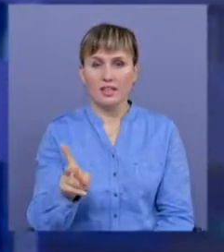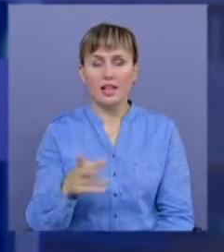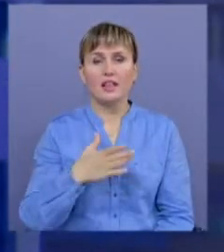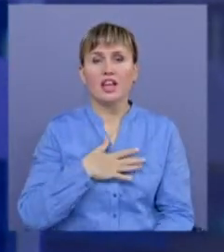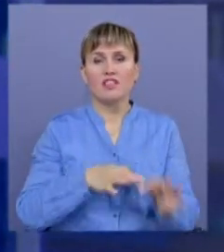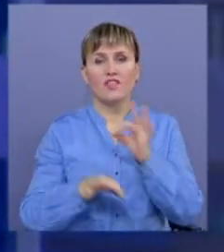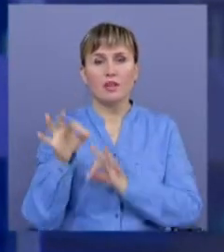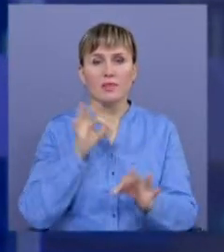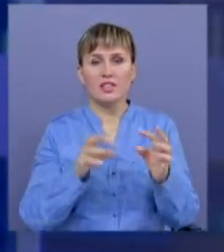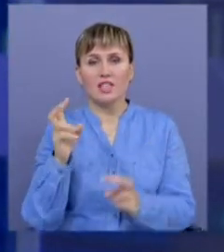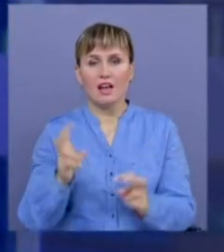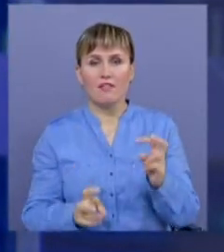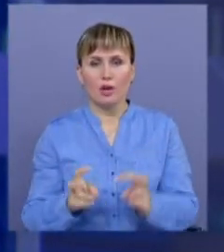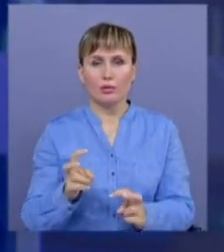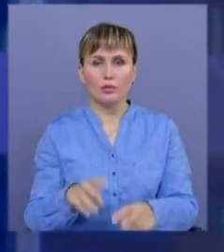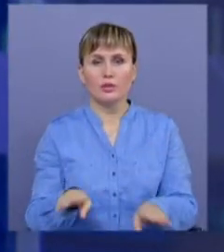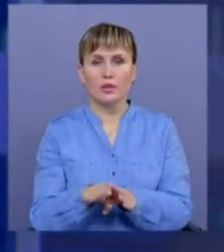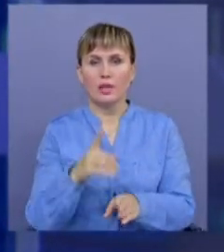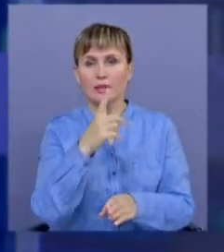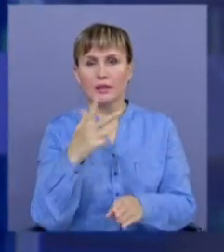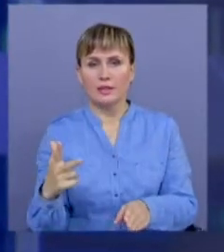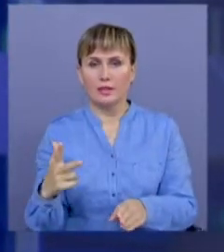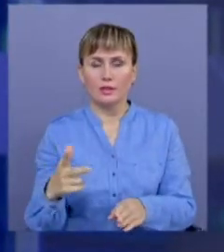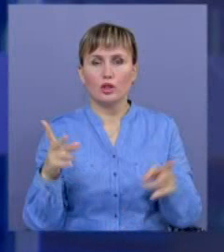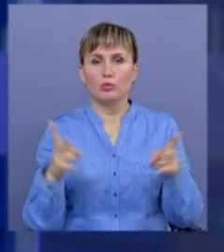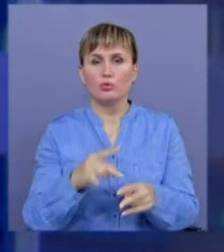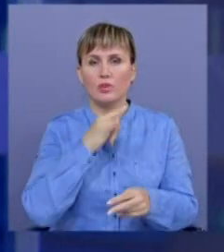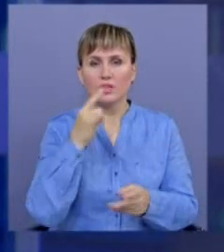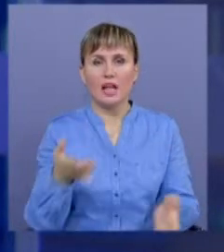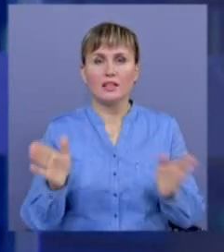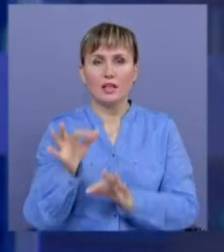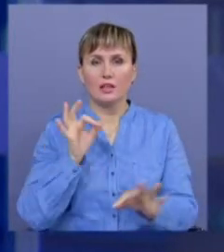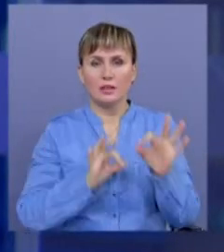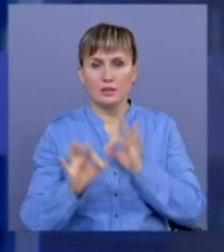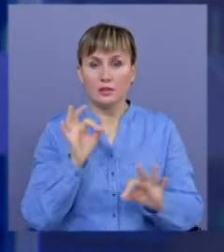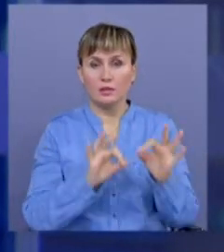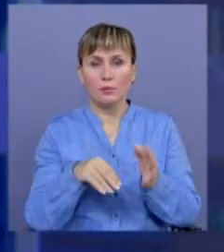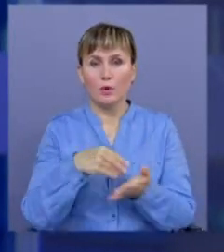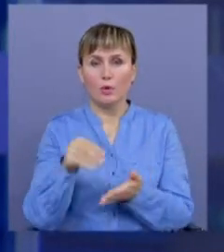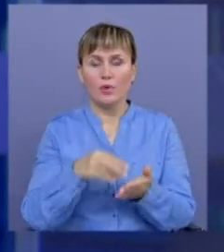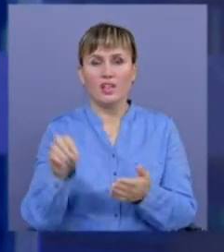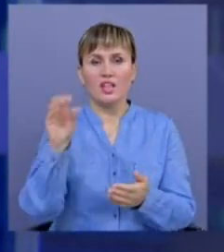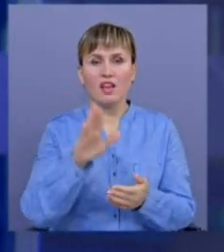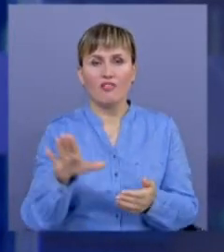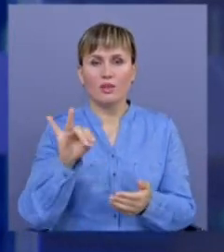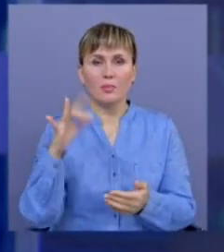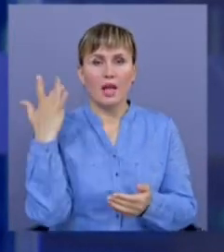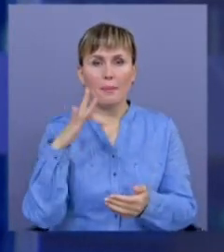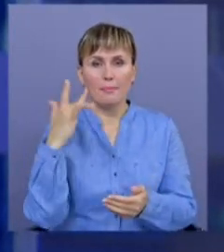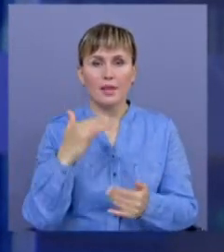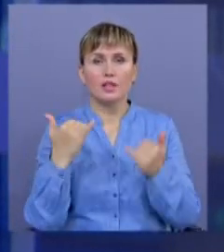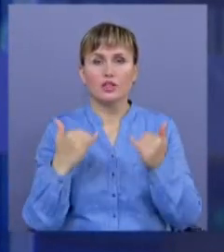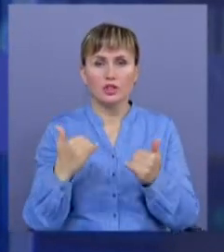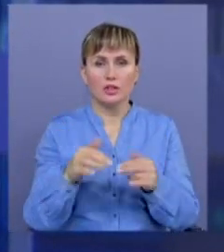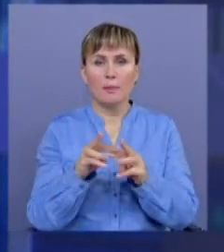Наши фармацевтические заводы покрывают треть от нужд казахстанцев. Остальные препараты СК-фармация закупает в Европе и США. Сейчас